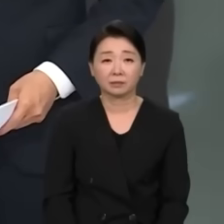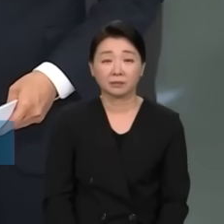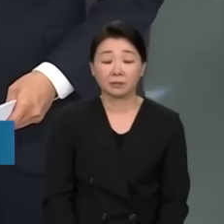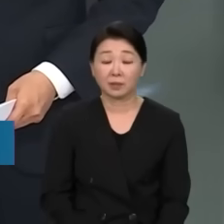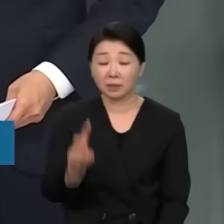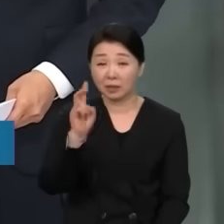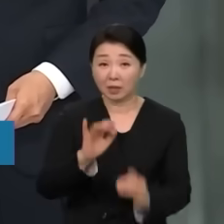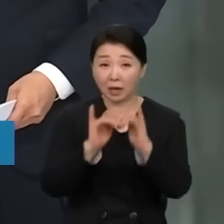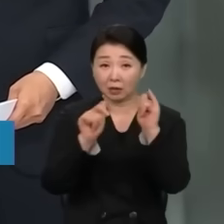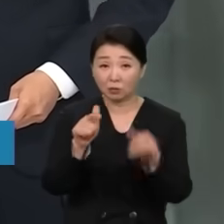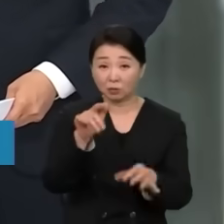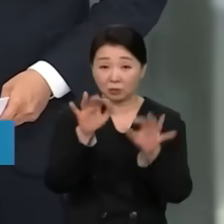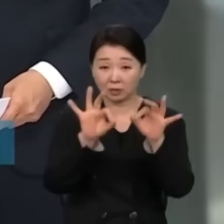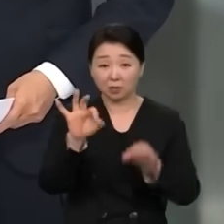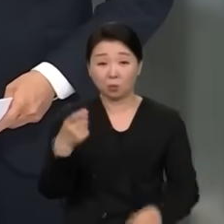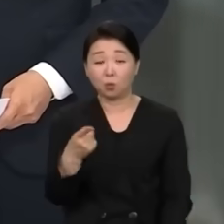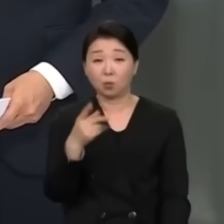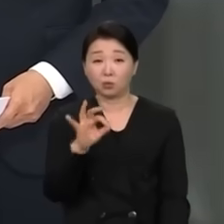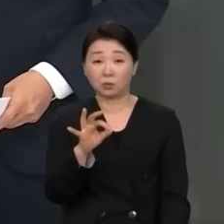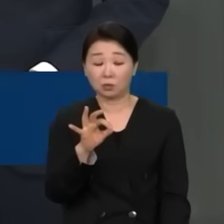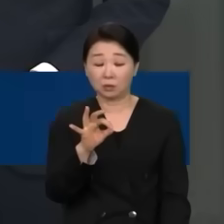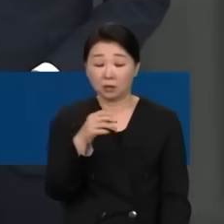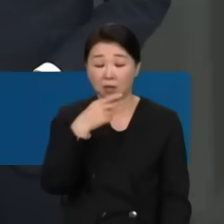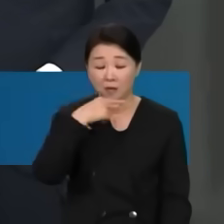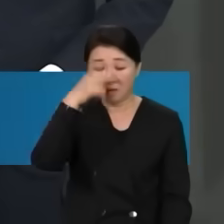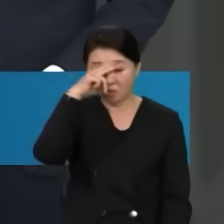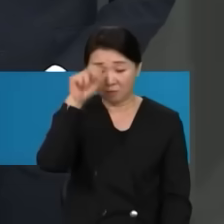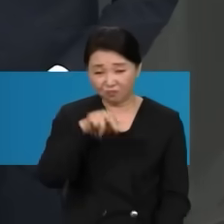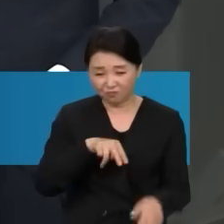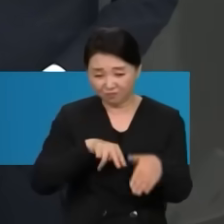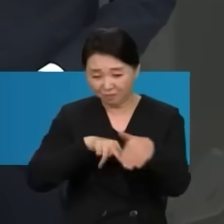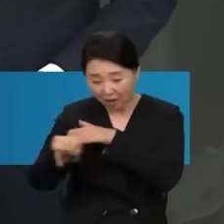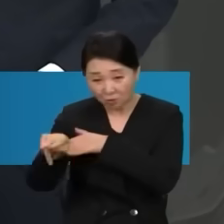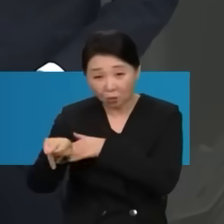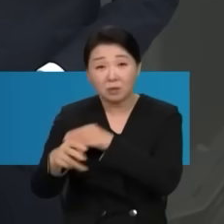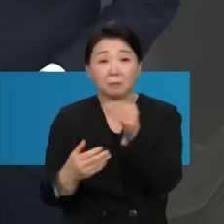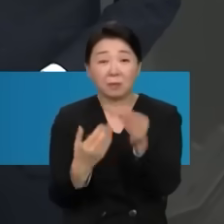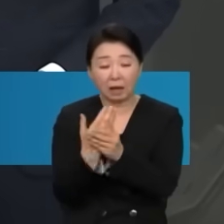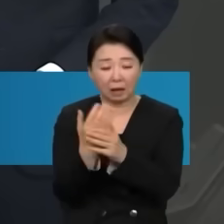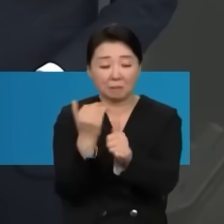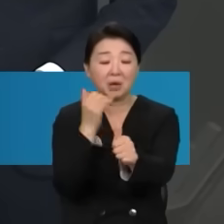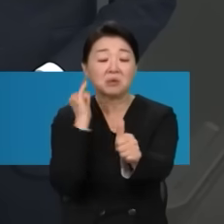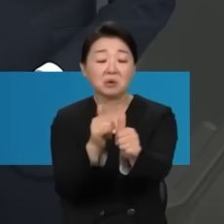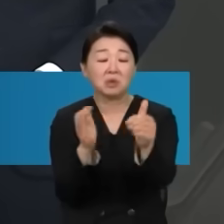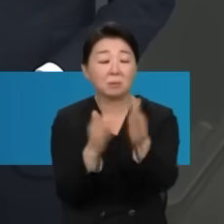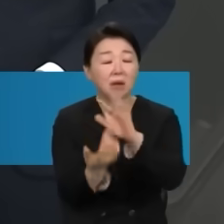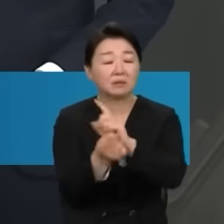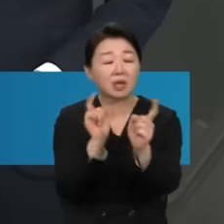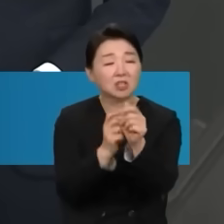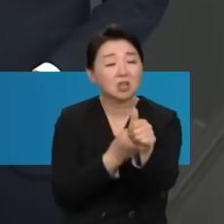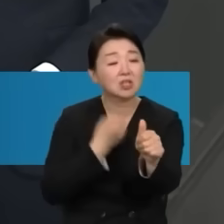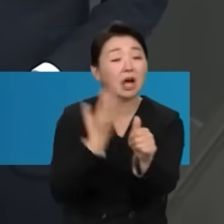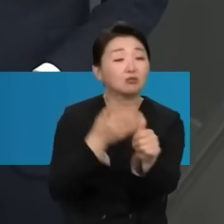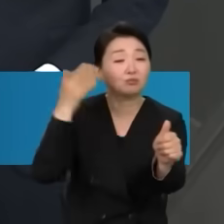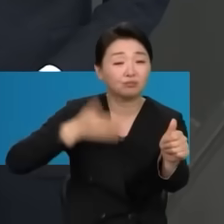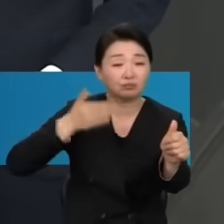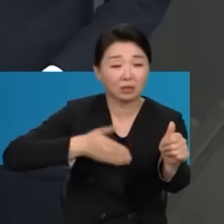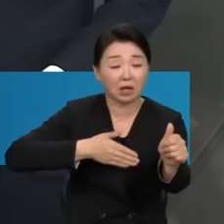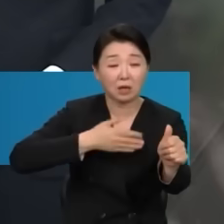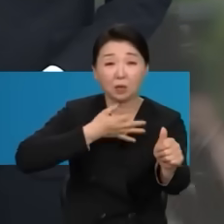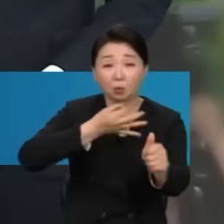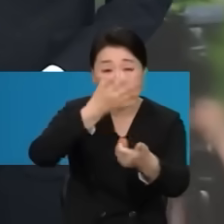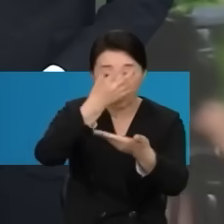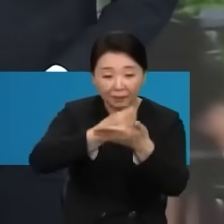가수 김호중 씨가 음주뺑소니 사고 직후 매니저에게 전화를 걸어 대신 자수해 달라고 직접 요구하는 통화